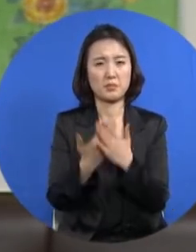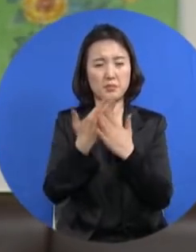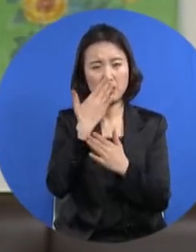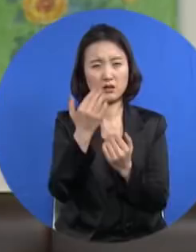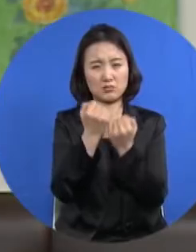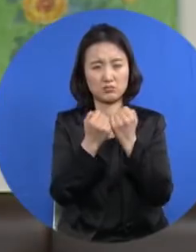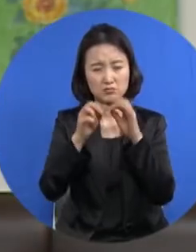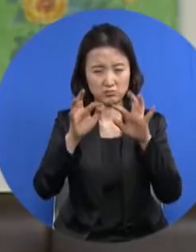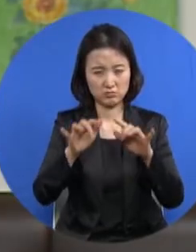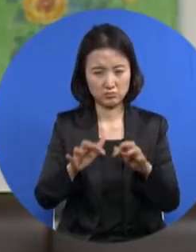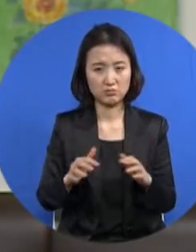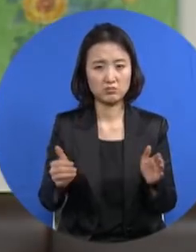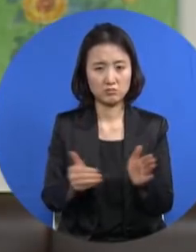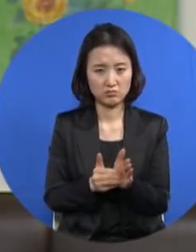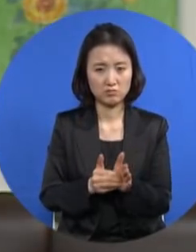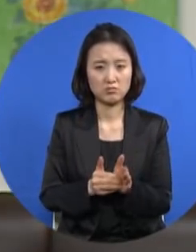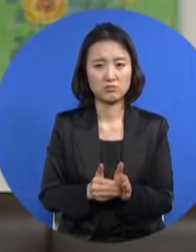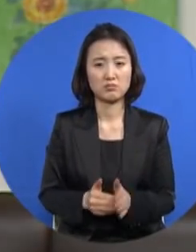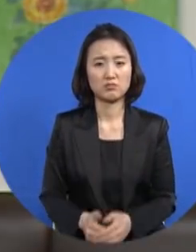드렸고요. 그래서